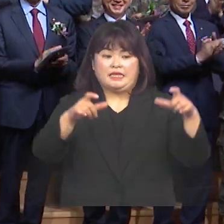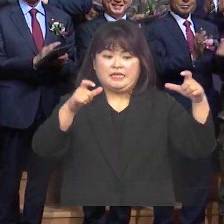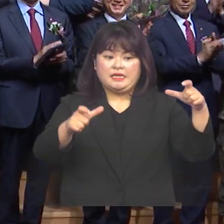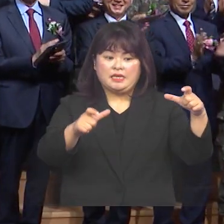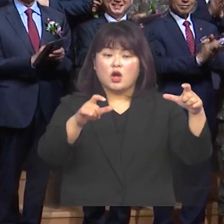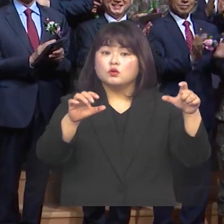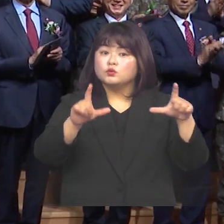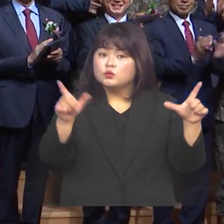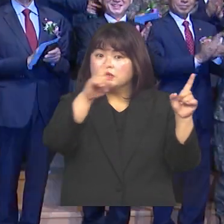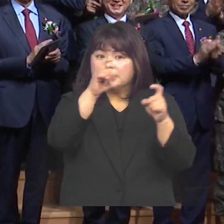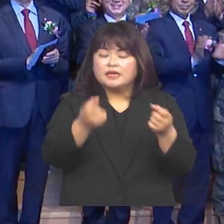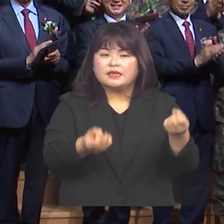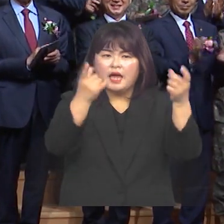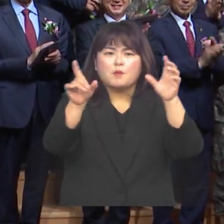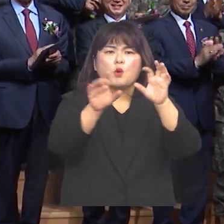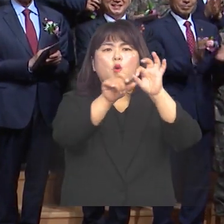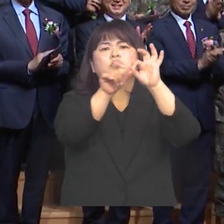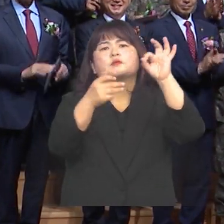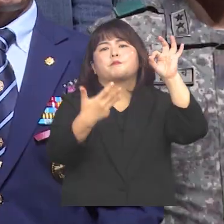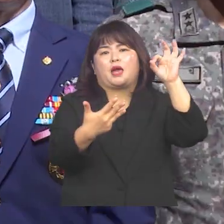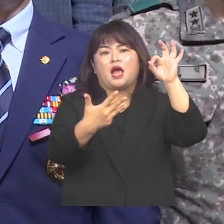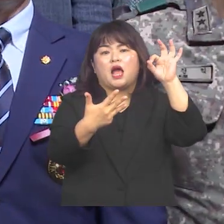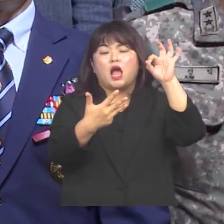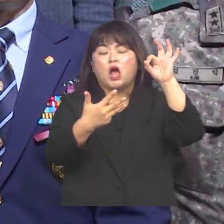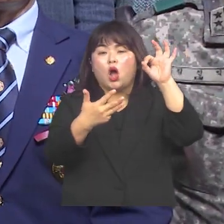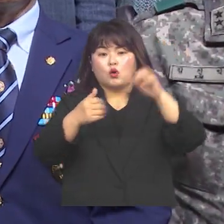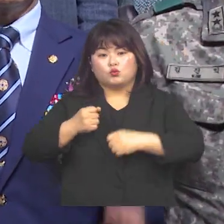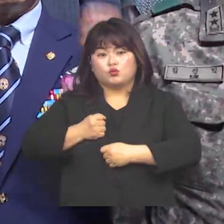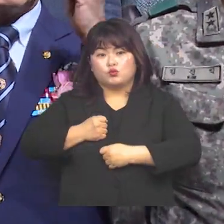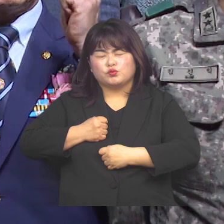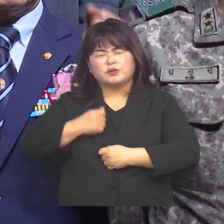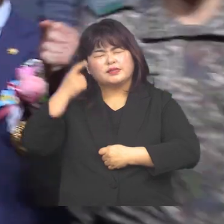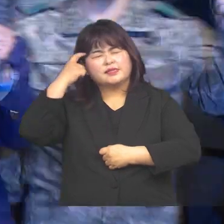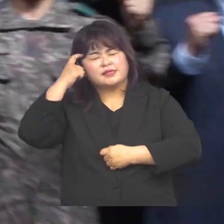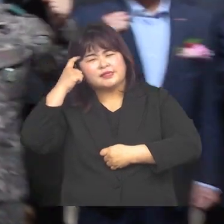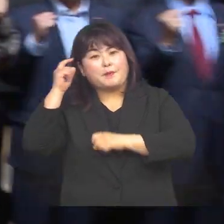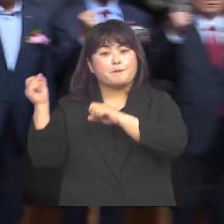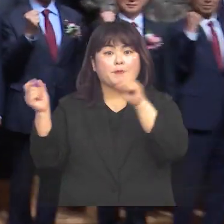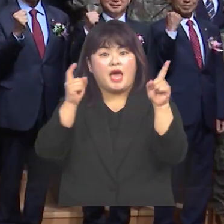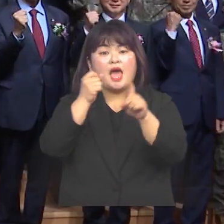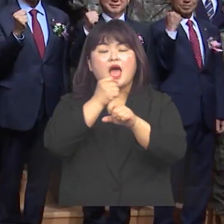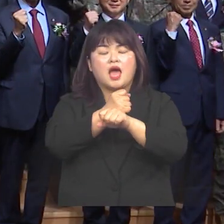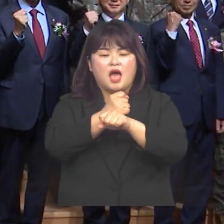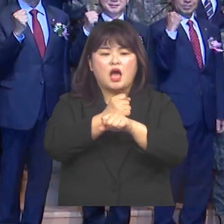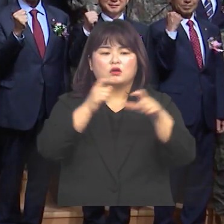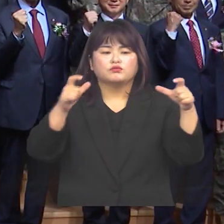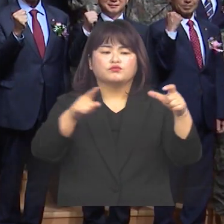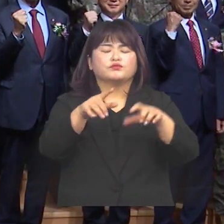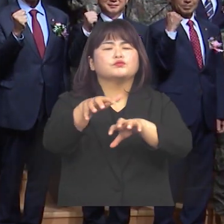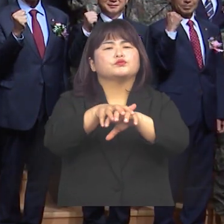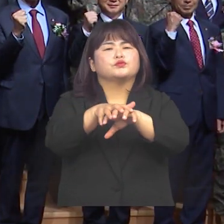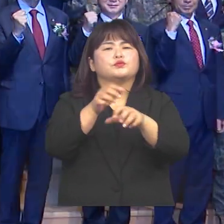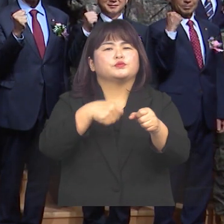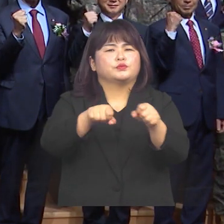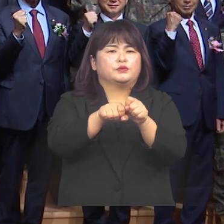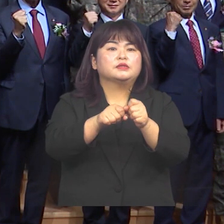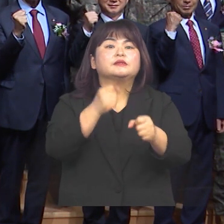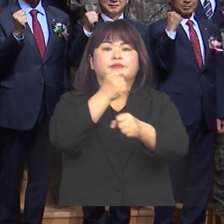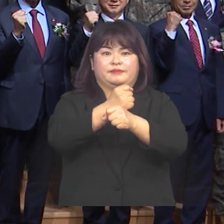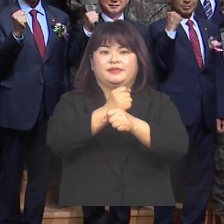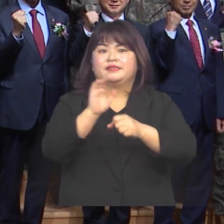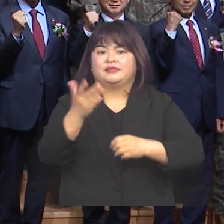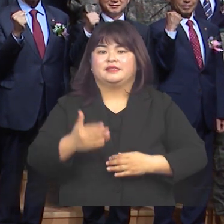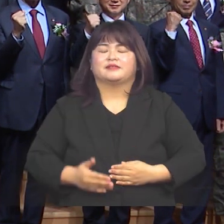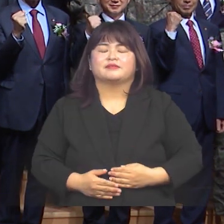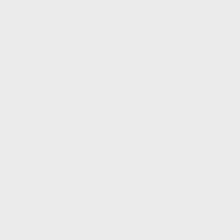재향군인의 날은 10월 8일로 국토 방위에 대한 인식을 견고히 하고 재향군인의 친목을 도모하기 위해